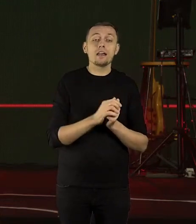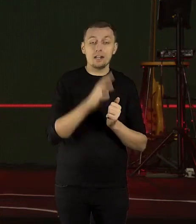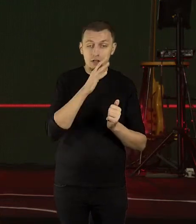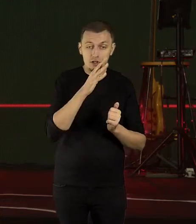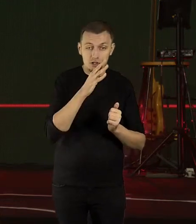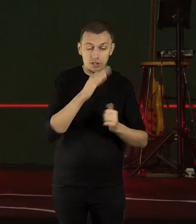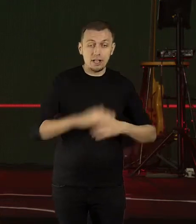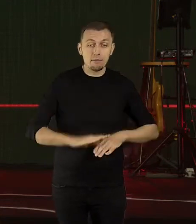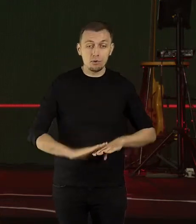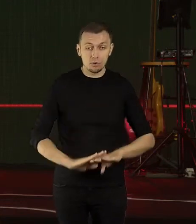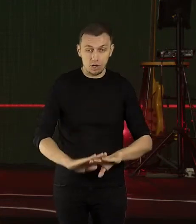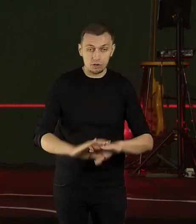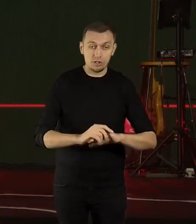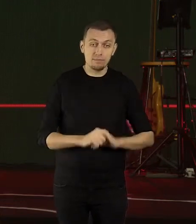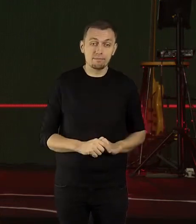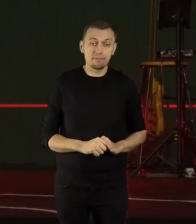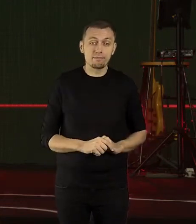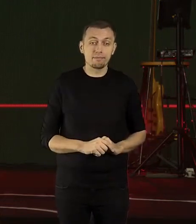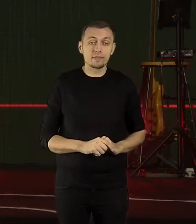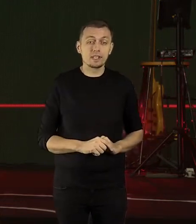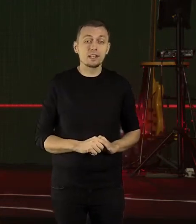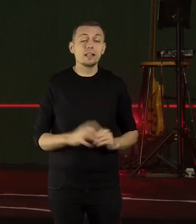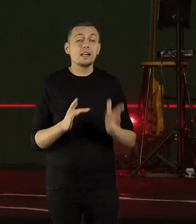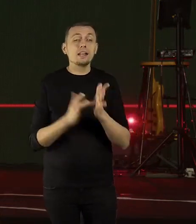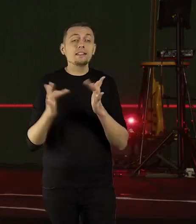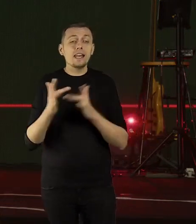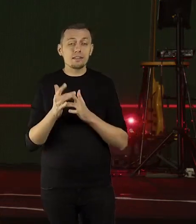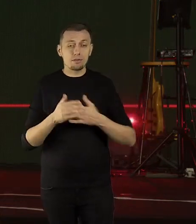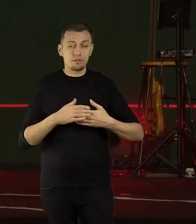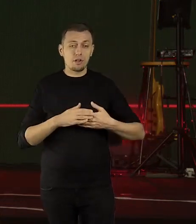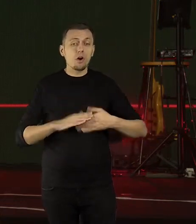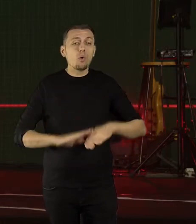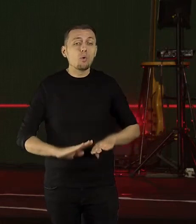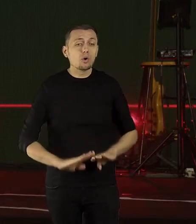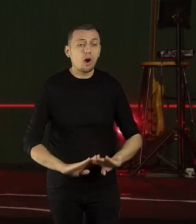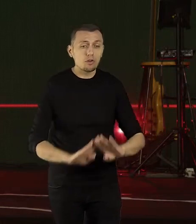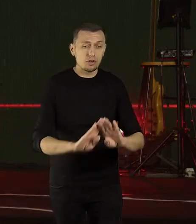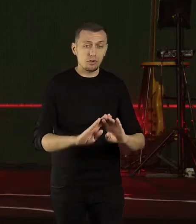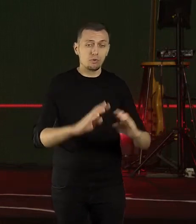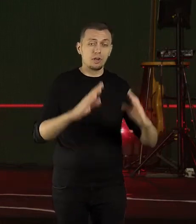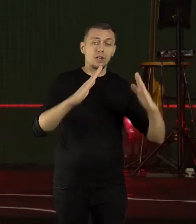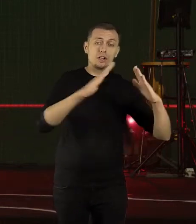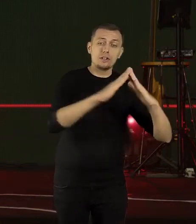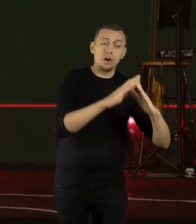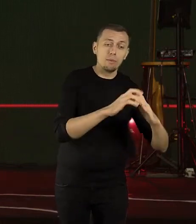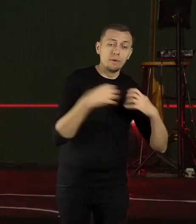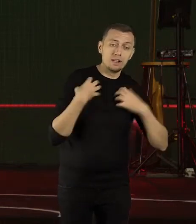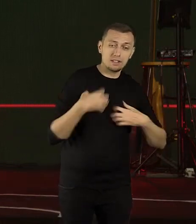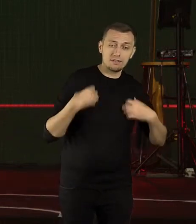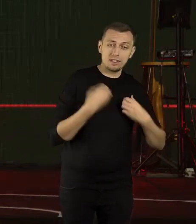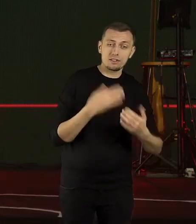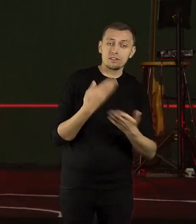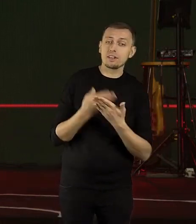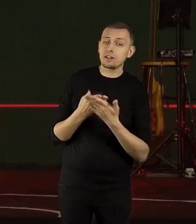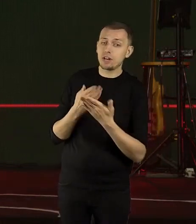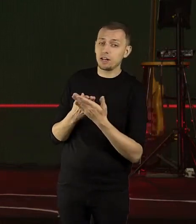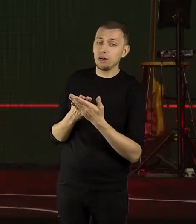Jezus urodził się w ten sposób, aby wysłać nam wiadomość o tym, w jaki sposób Bóg robi interesy.